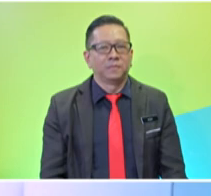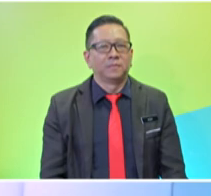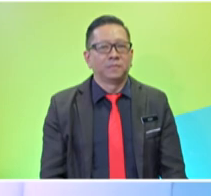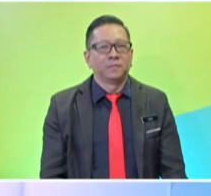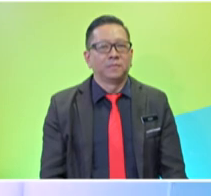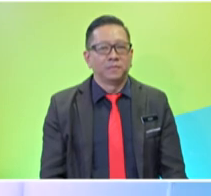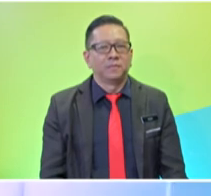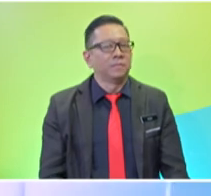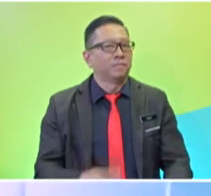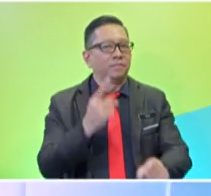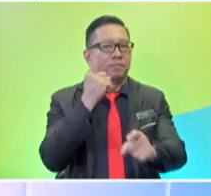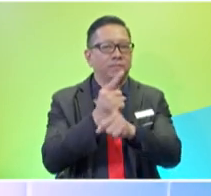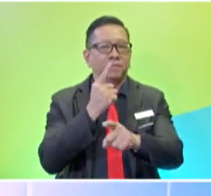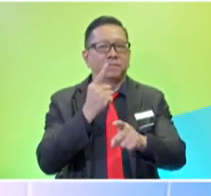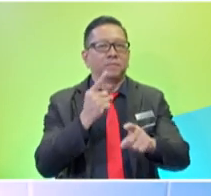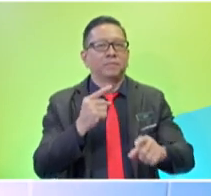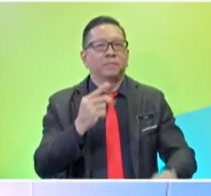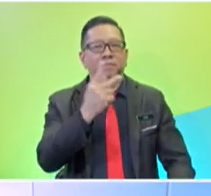tepat sekali